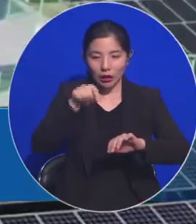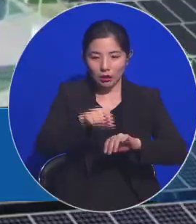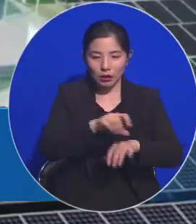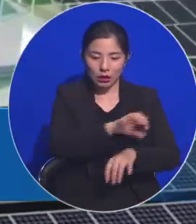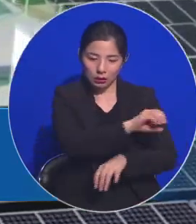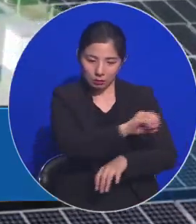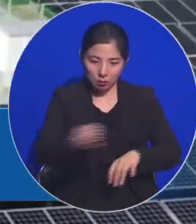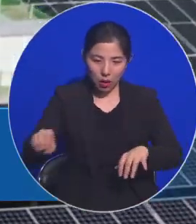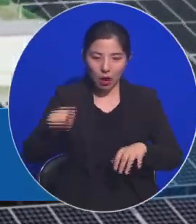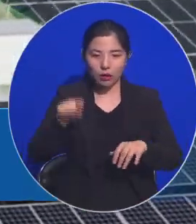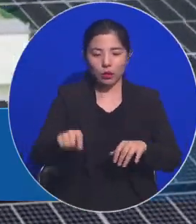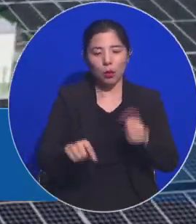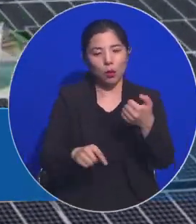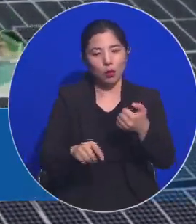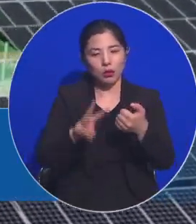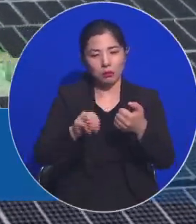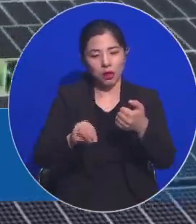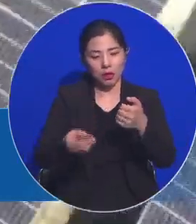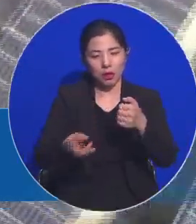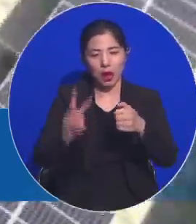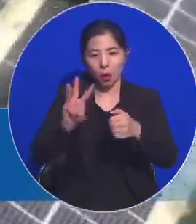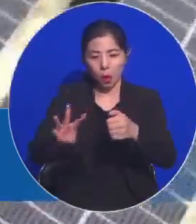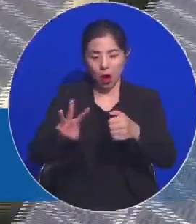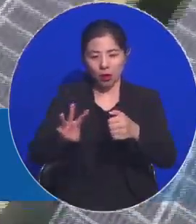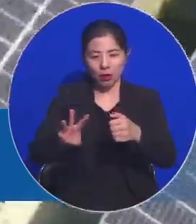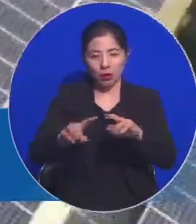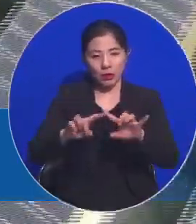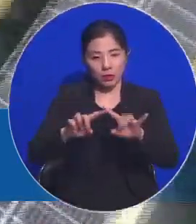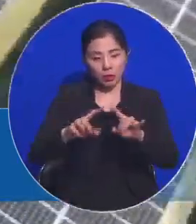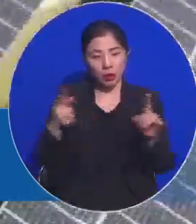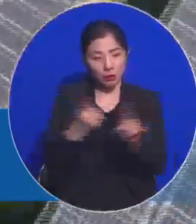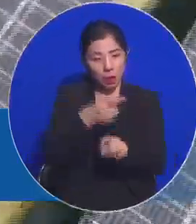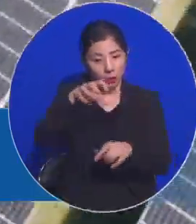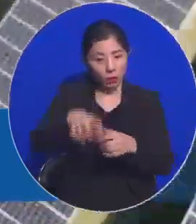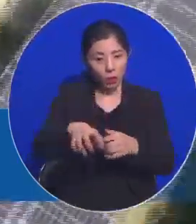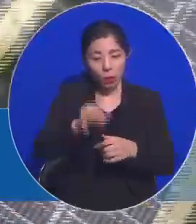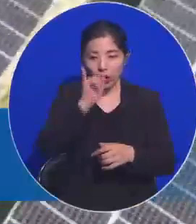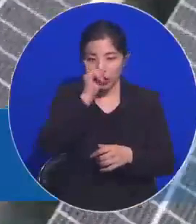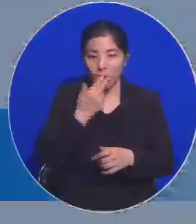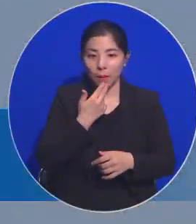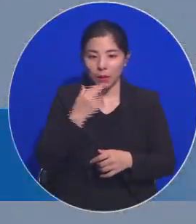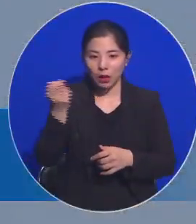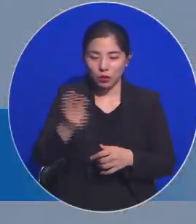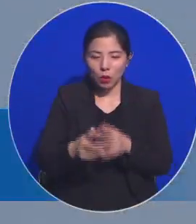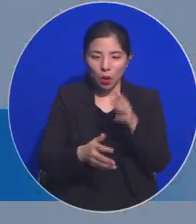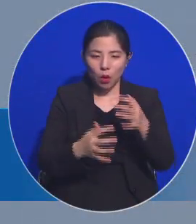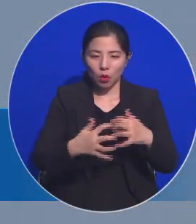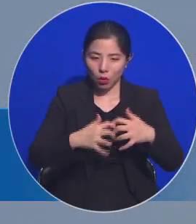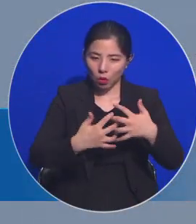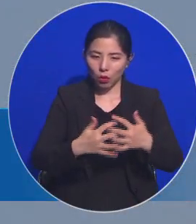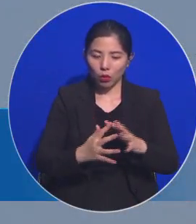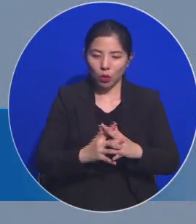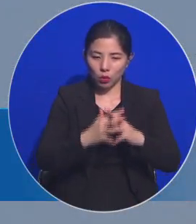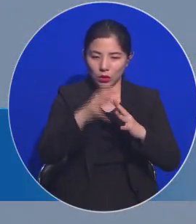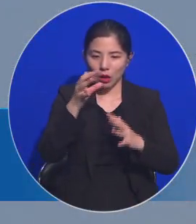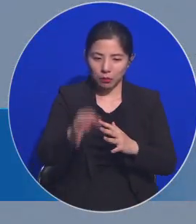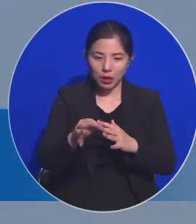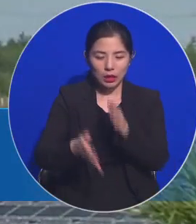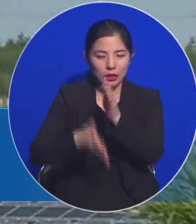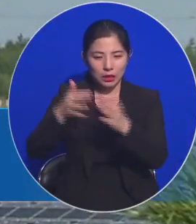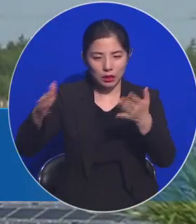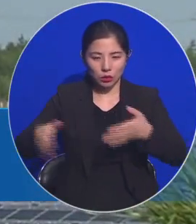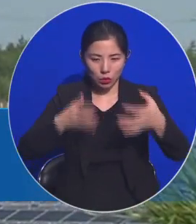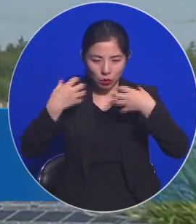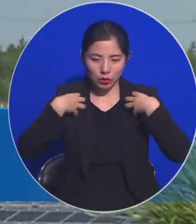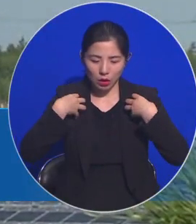최대 50매 감아 특급 변전소 확보 가능성 여부를 비롯해 공사비와 지자체의 지원 계획 등을 종합적으로